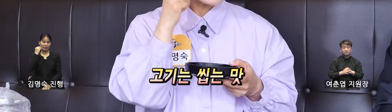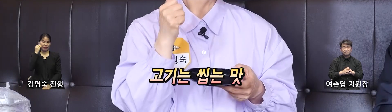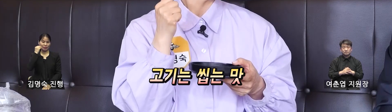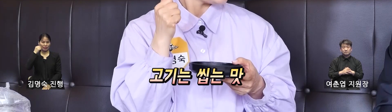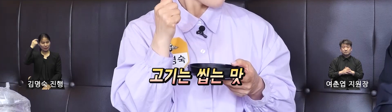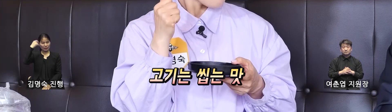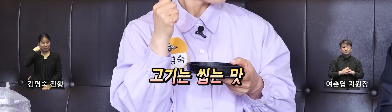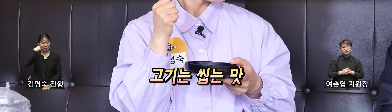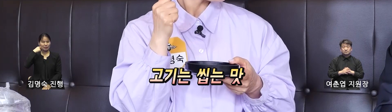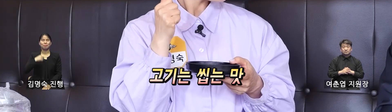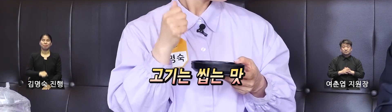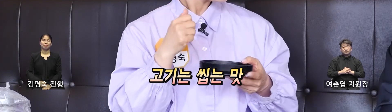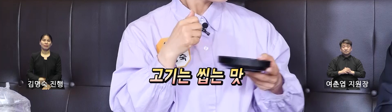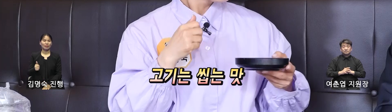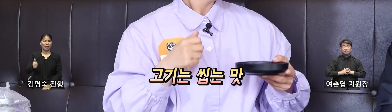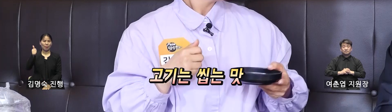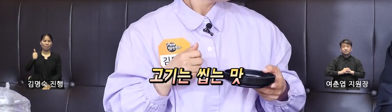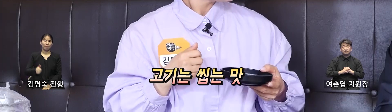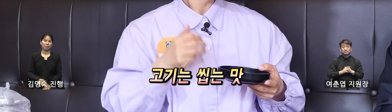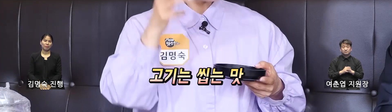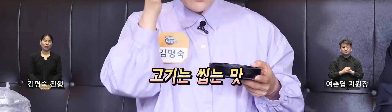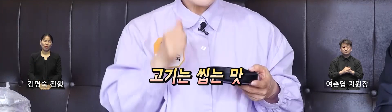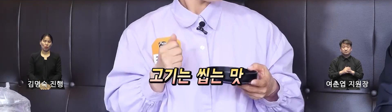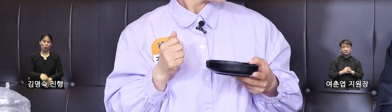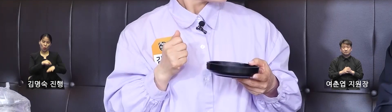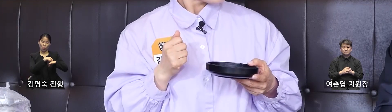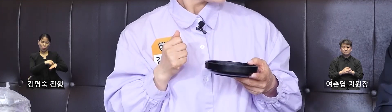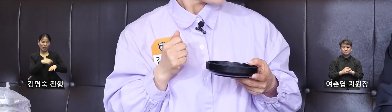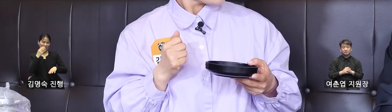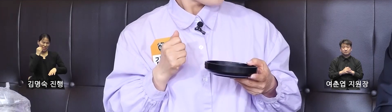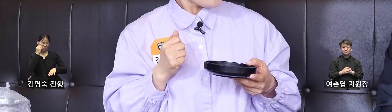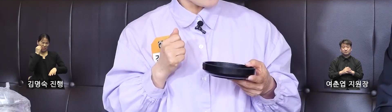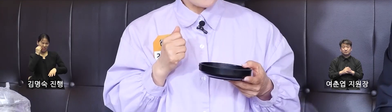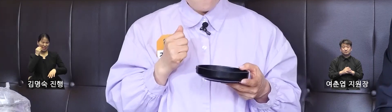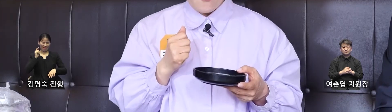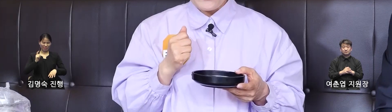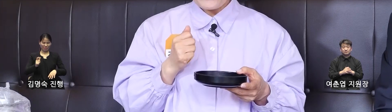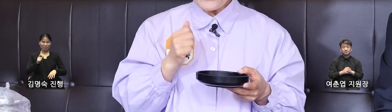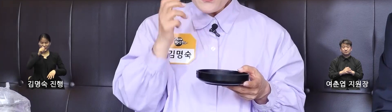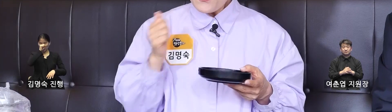그 맛이, 고기는 왜 씹어야 맛이라고 하잖아요.